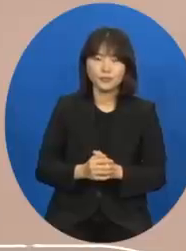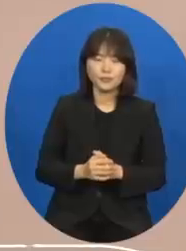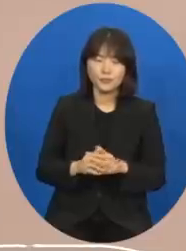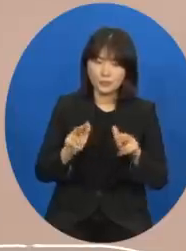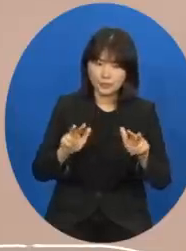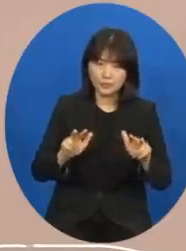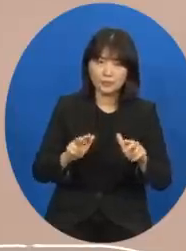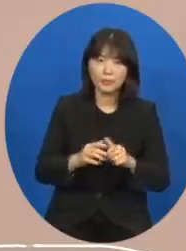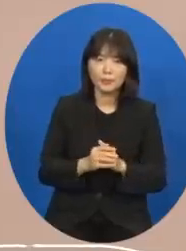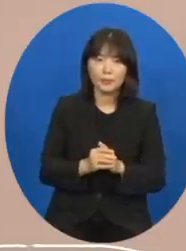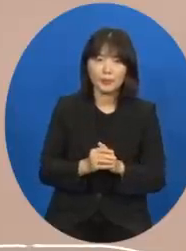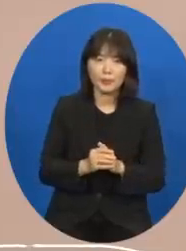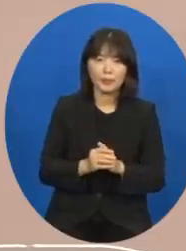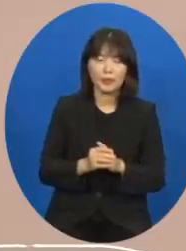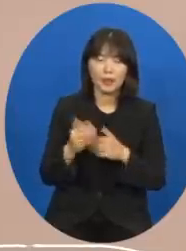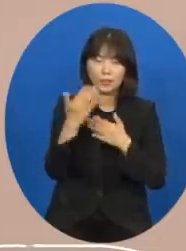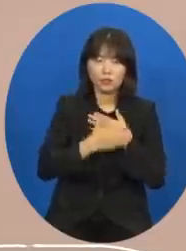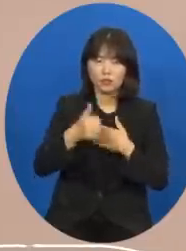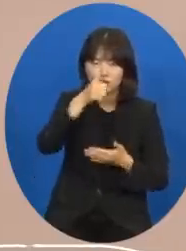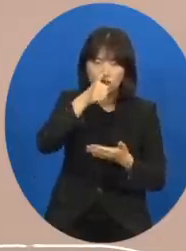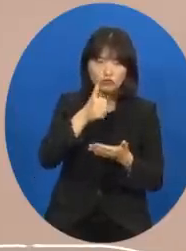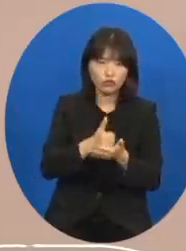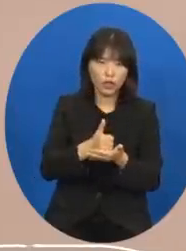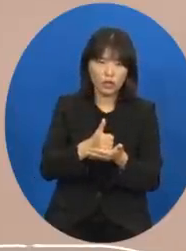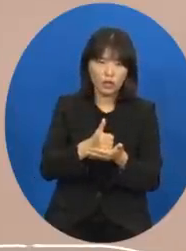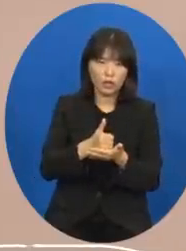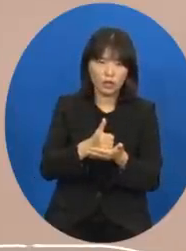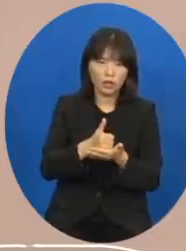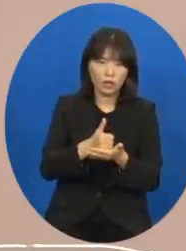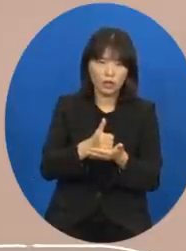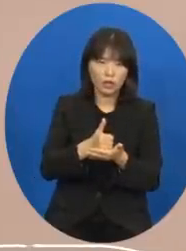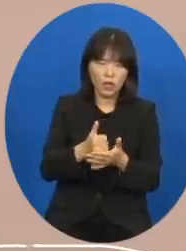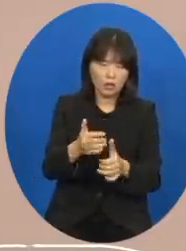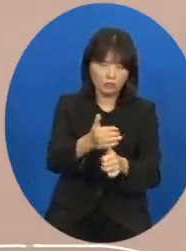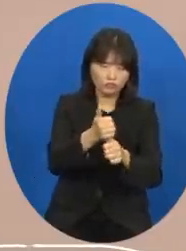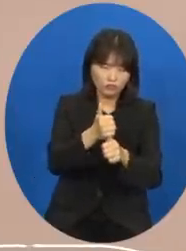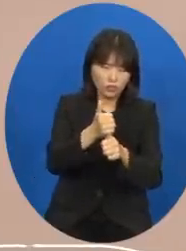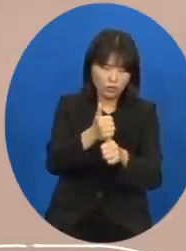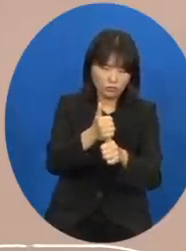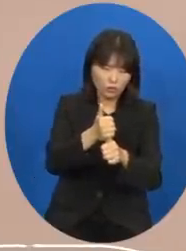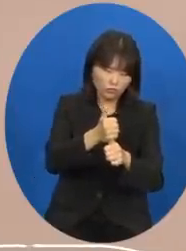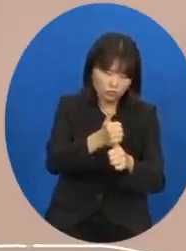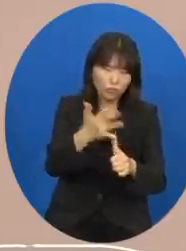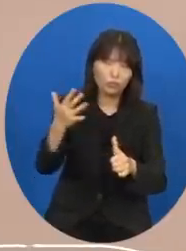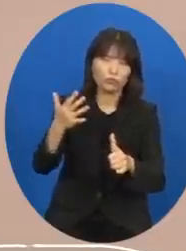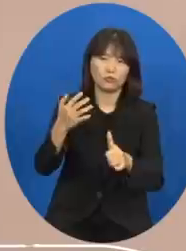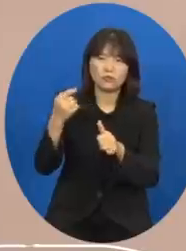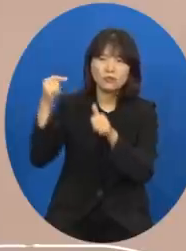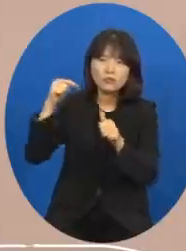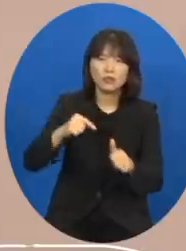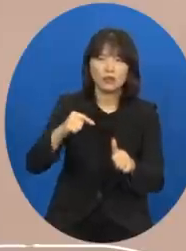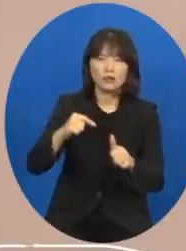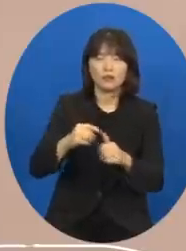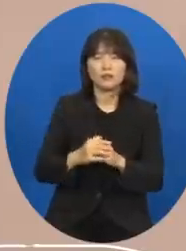이제는 육신의 죄의 끈을 붙잡고 있는 손을 놓으라.